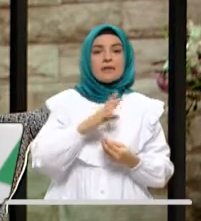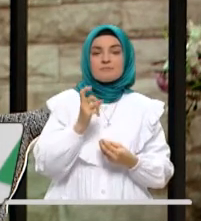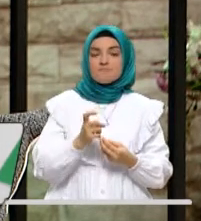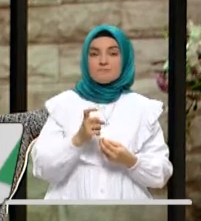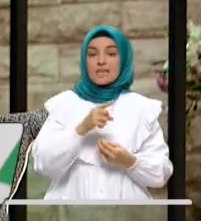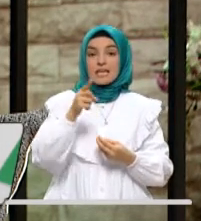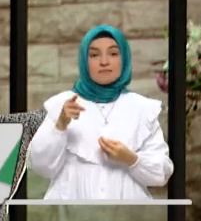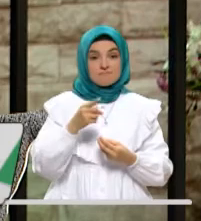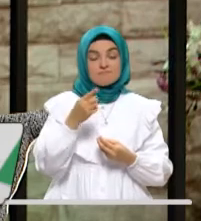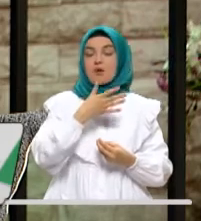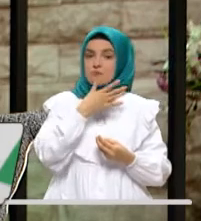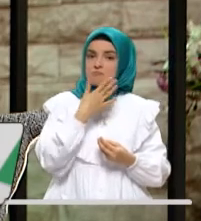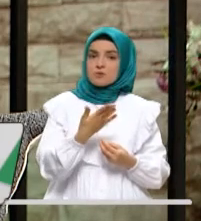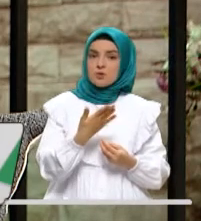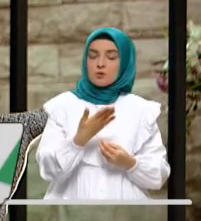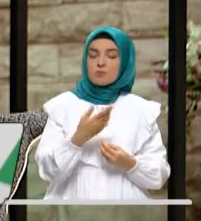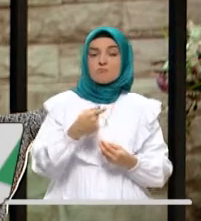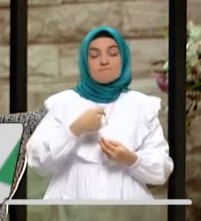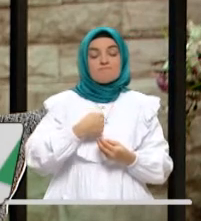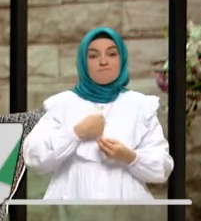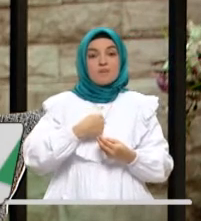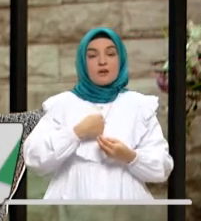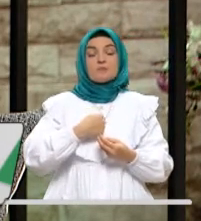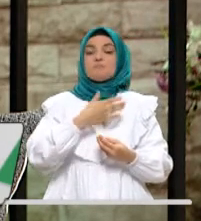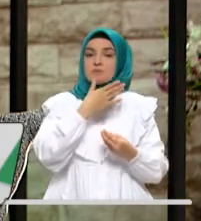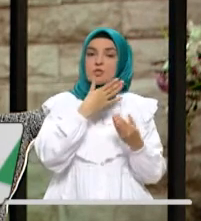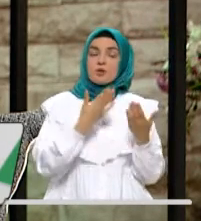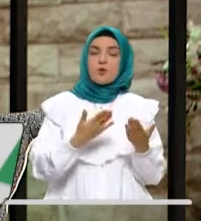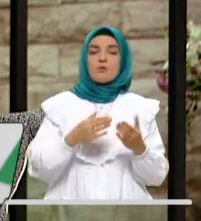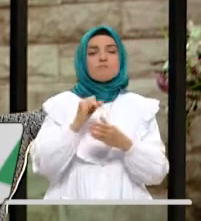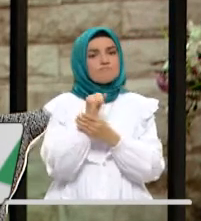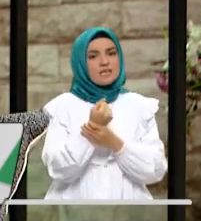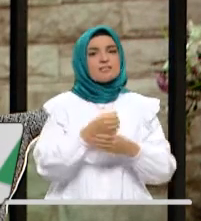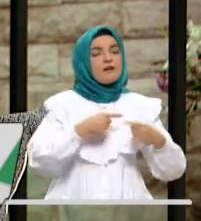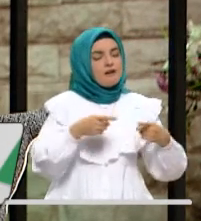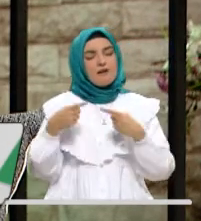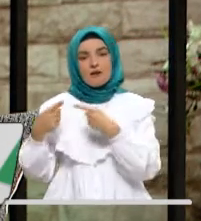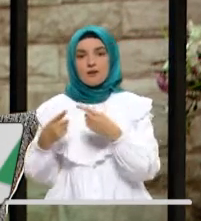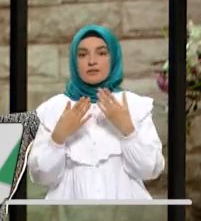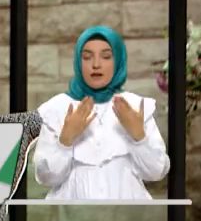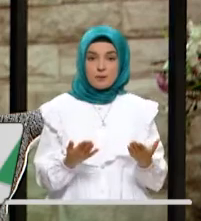siz kimyacısınız anlıyorsunuz. Ben kimyacıyım, herkesin mesleği ayrı, bu ayrı bir konu ama